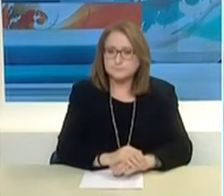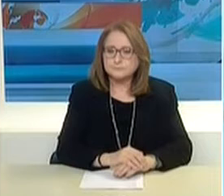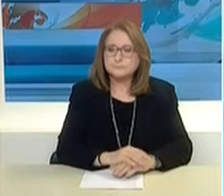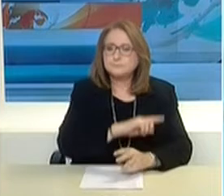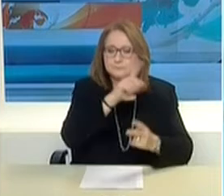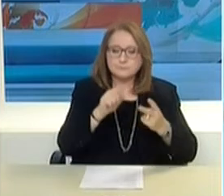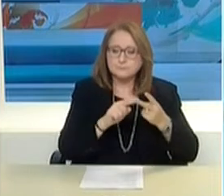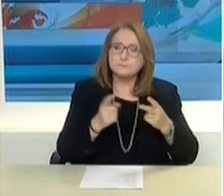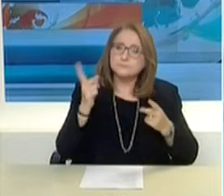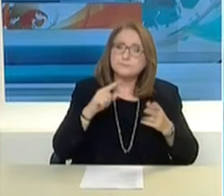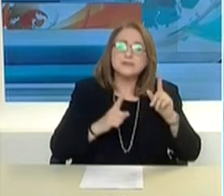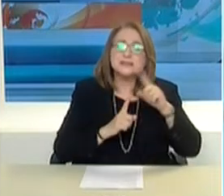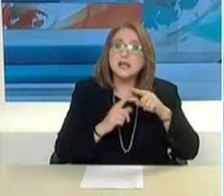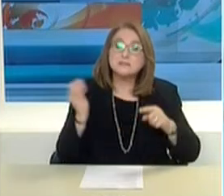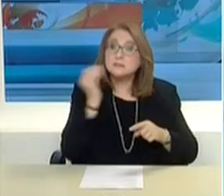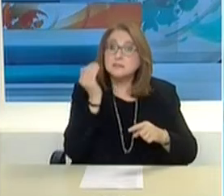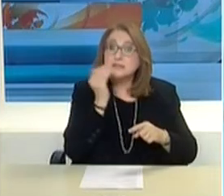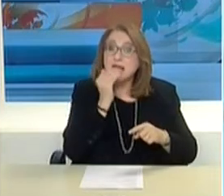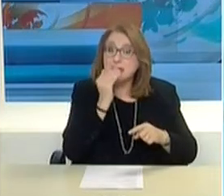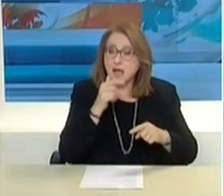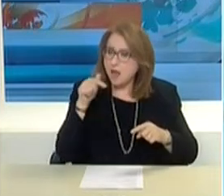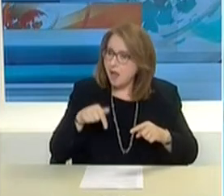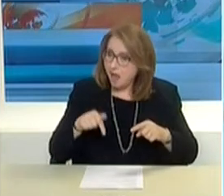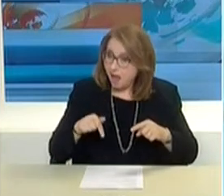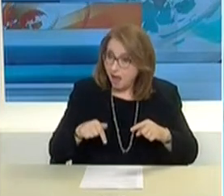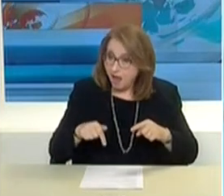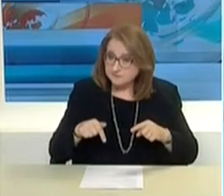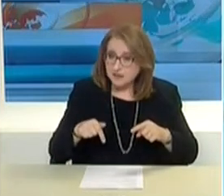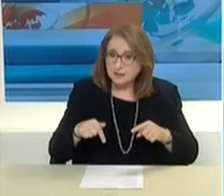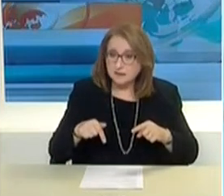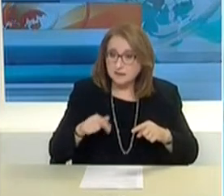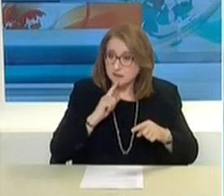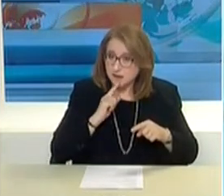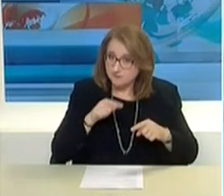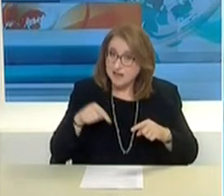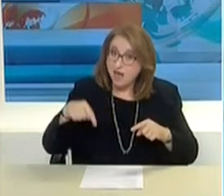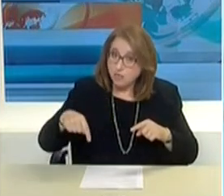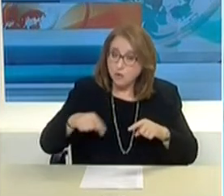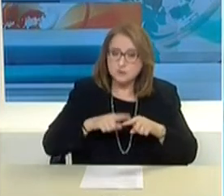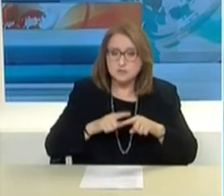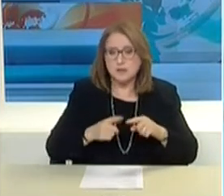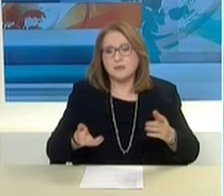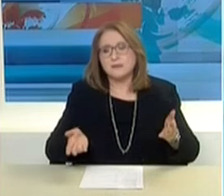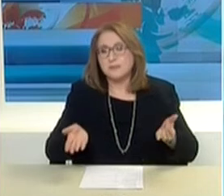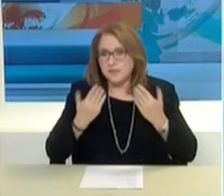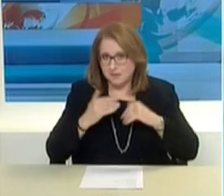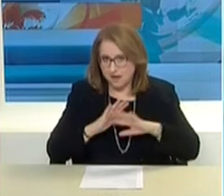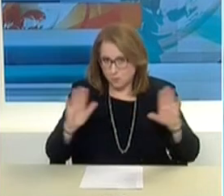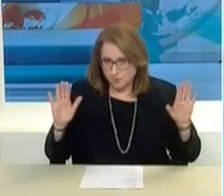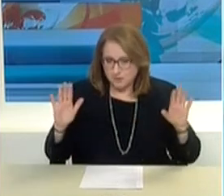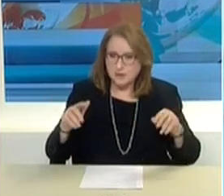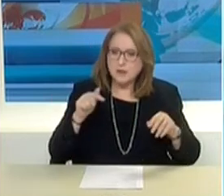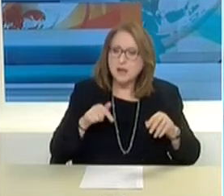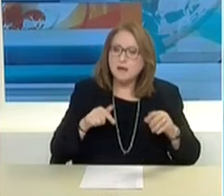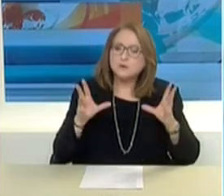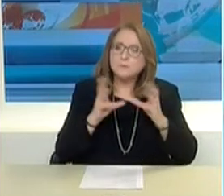Υπάρχουν ταχεία τεστ, τα οποία δεν κυκλοφορούν στην αγορά μας. Είναι τεστ τα οποία βασίζονται σε